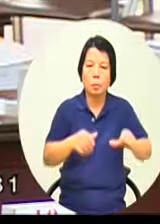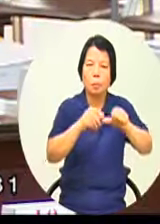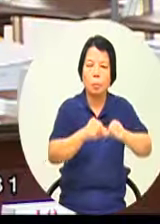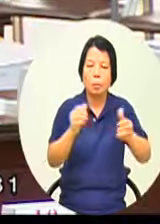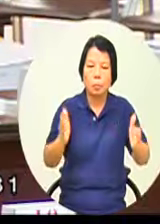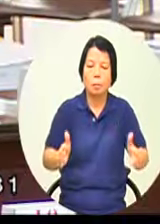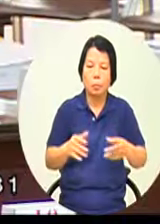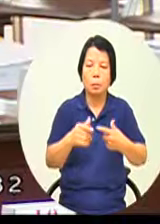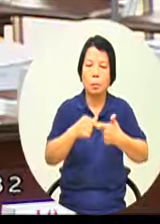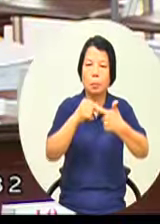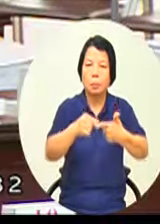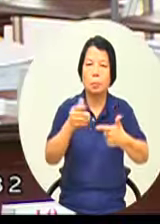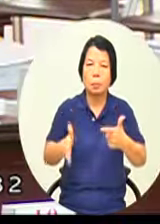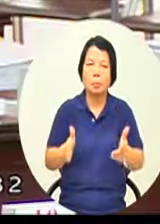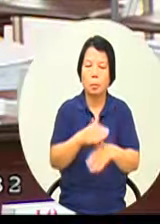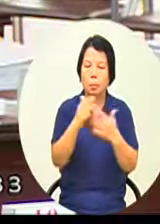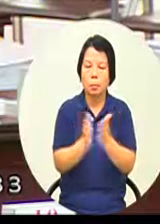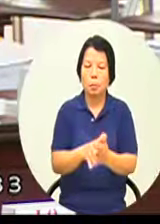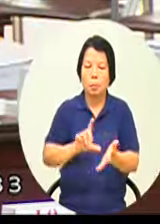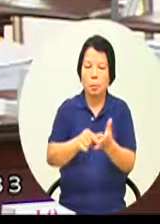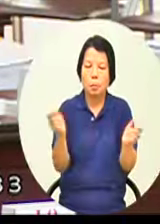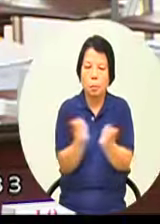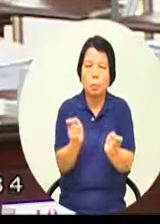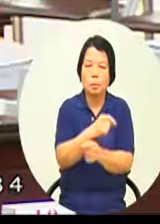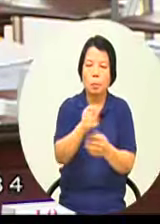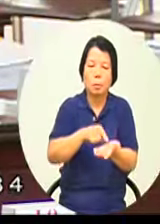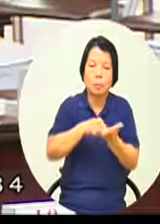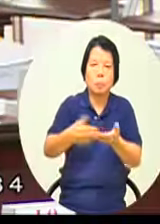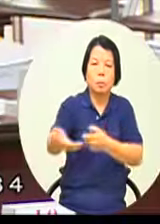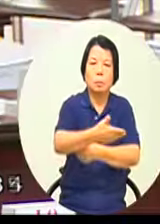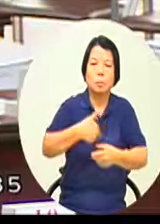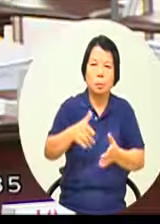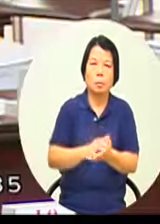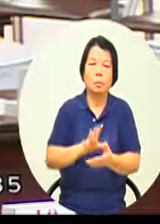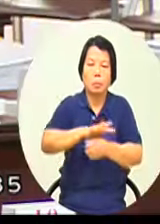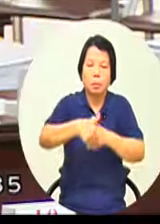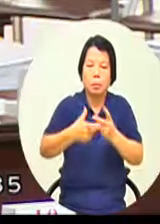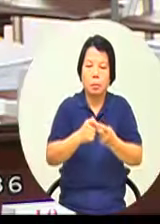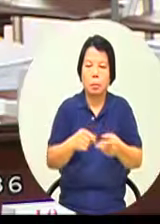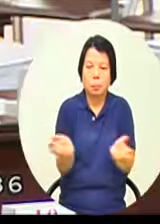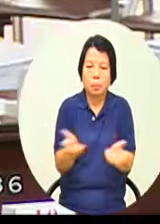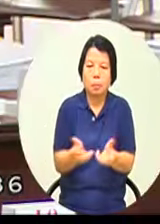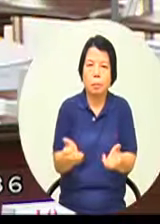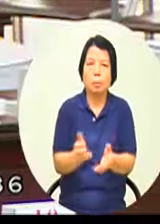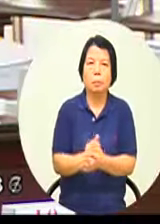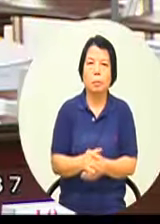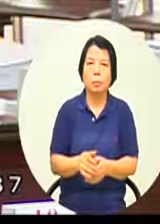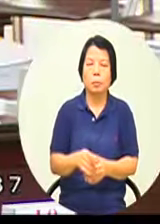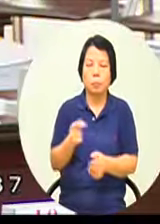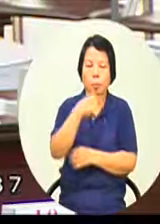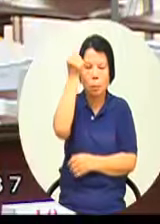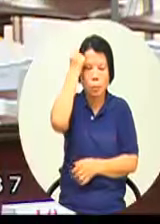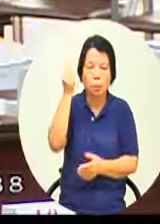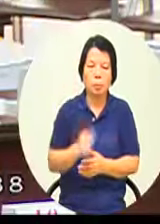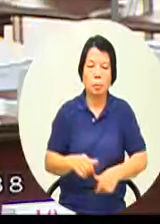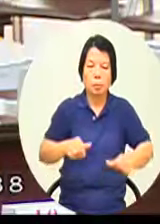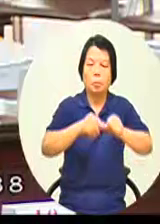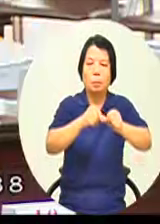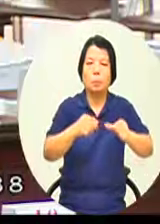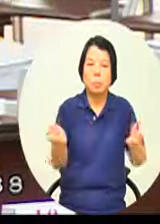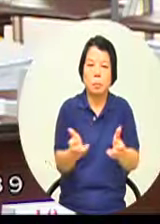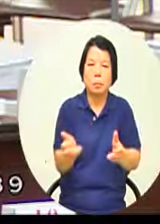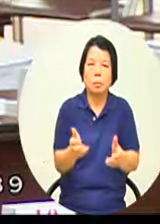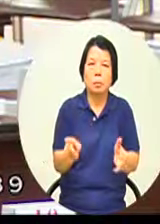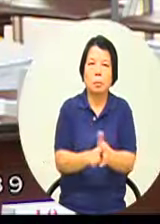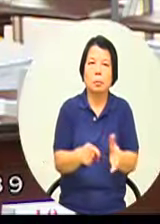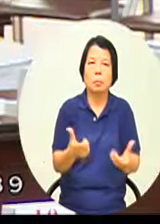六期的，哦，拢是上短期间的，包括征收，哦，包括着开发。我会记你第五期的开发的时阵，对